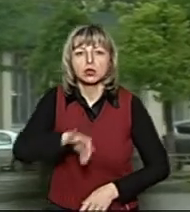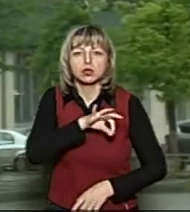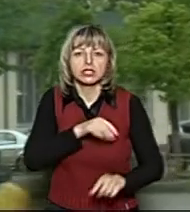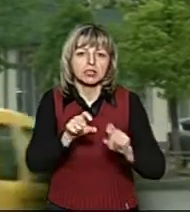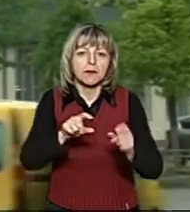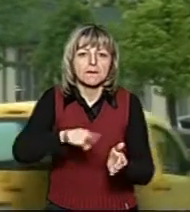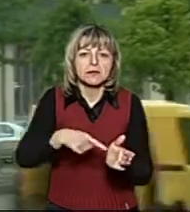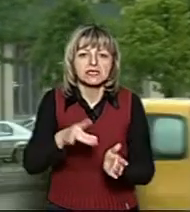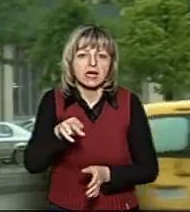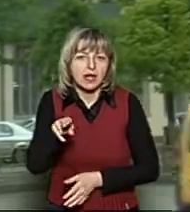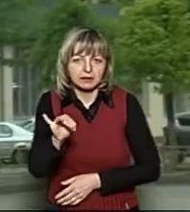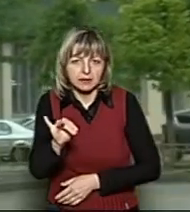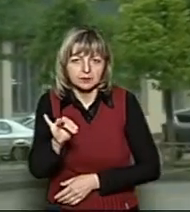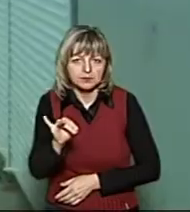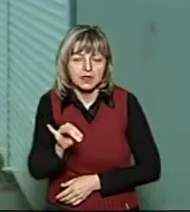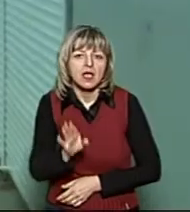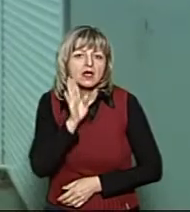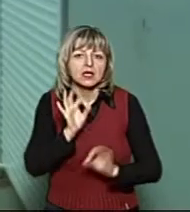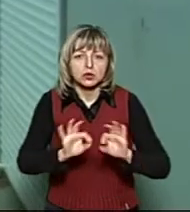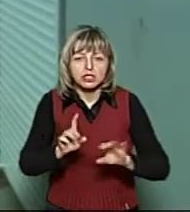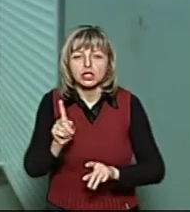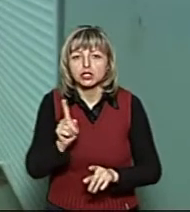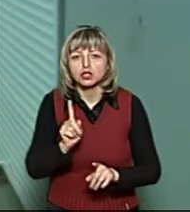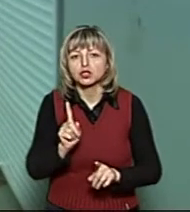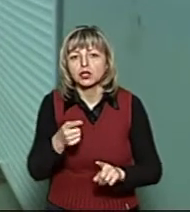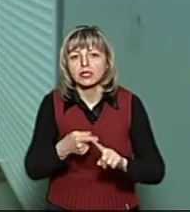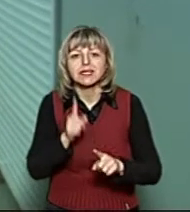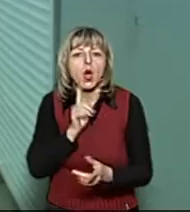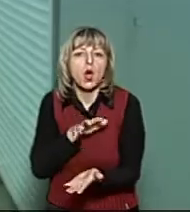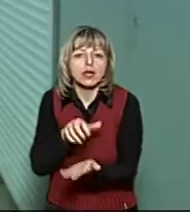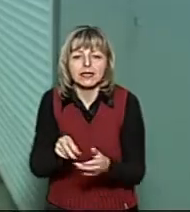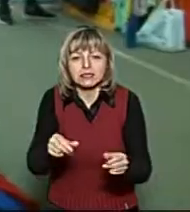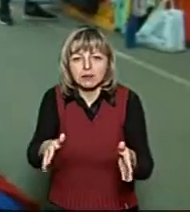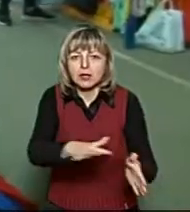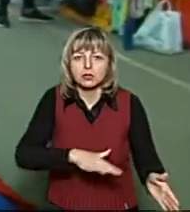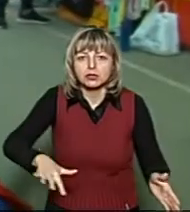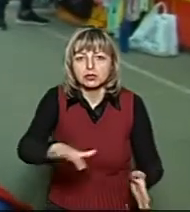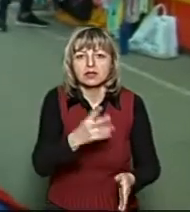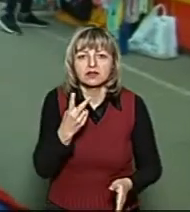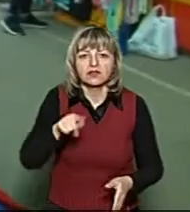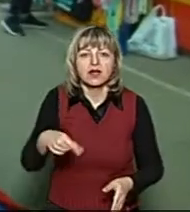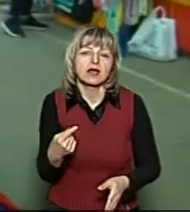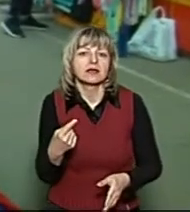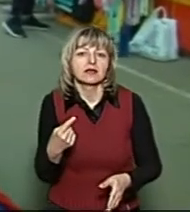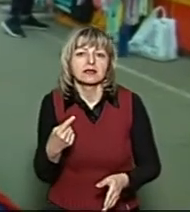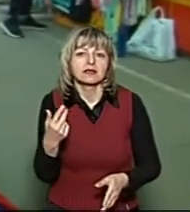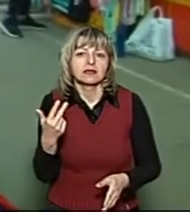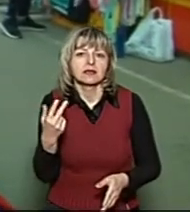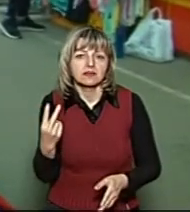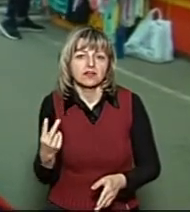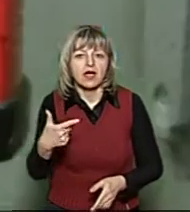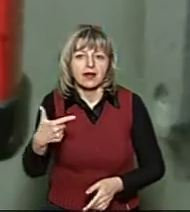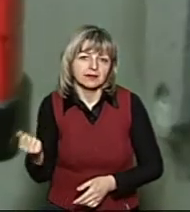департаменту міськради Наталія Юрченко. Вона каже, що йдеться про оренду земельної ділянки площею 2,2 гектари.